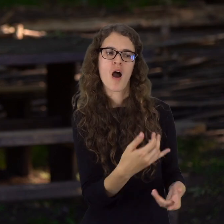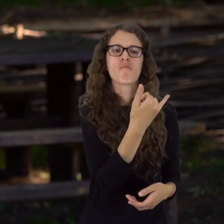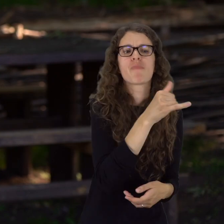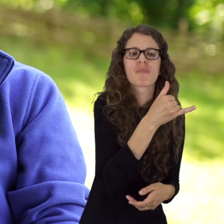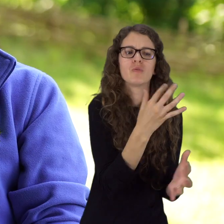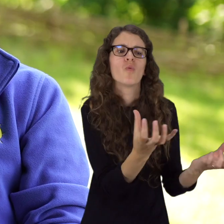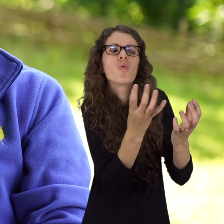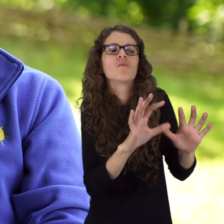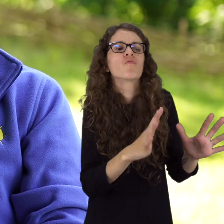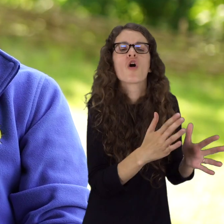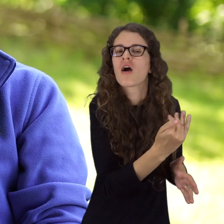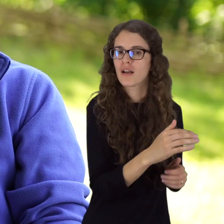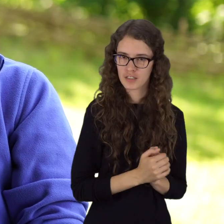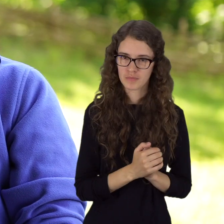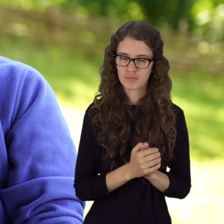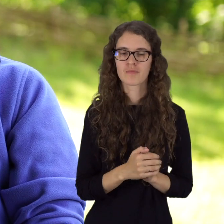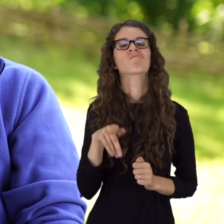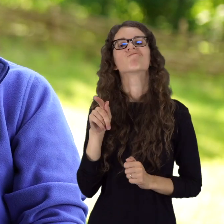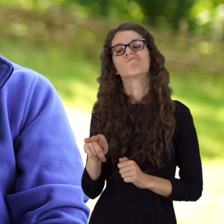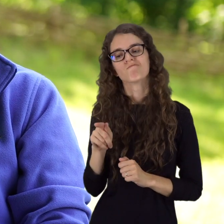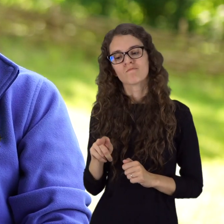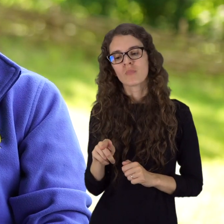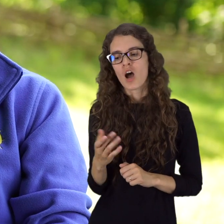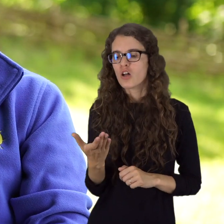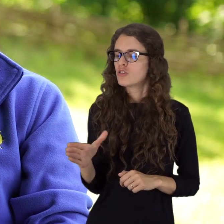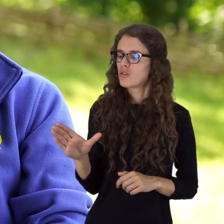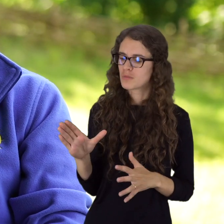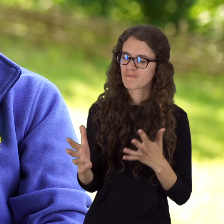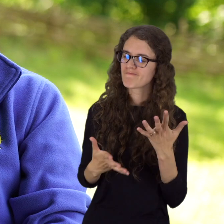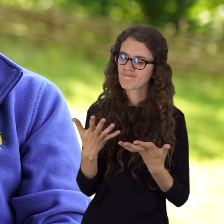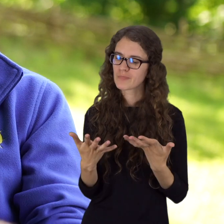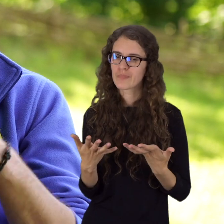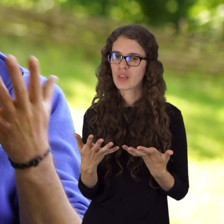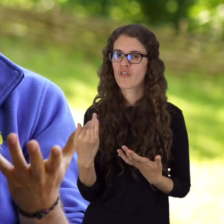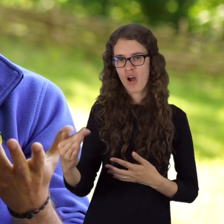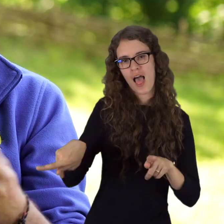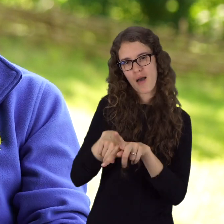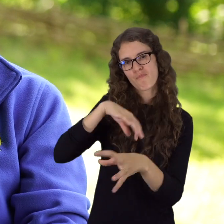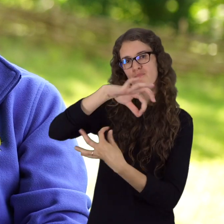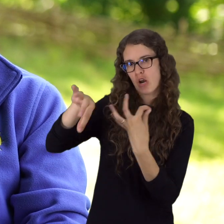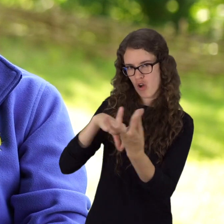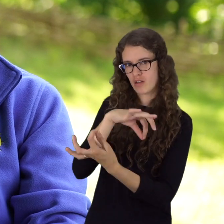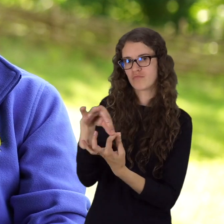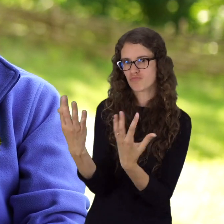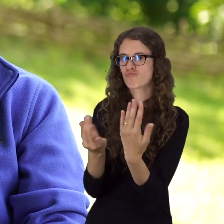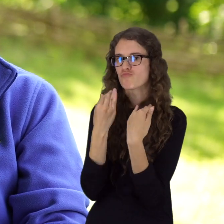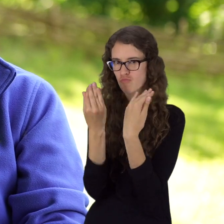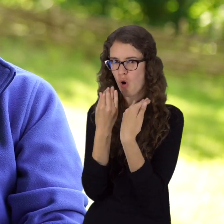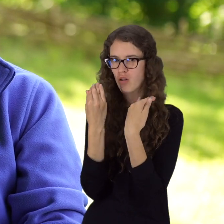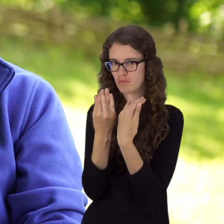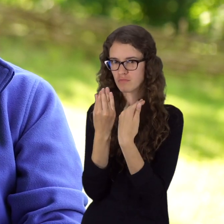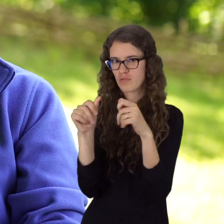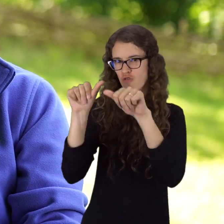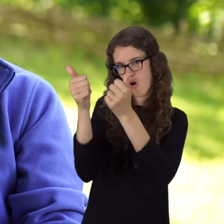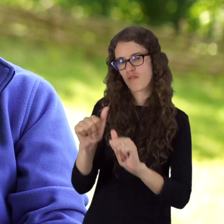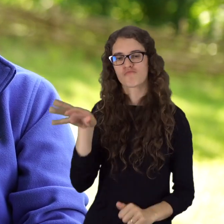ugdymas, kaip jis veikia? Tai turbūt čia labiausiai ir galėčiau apibūdinti naudodamas projektinio mokymo žodžių